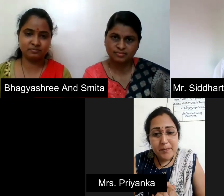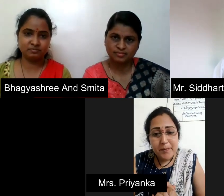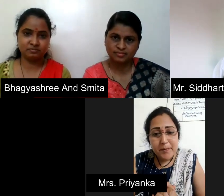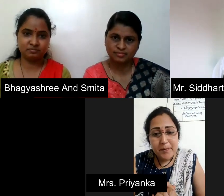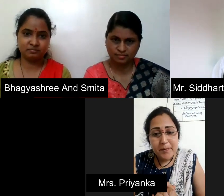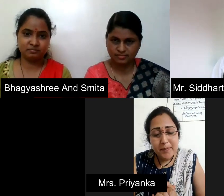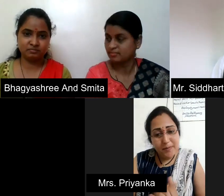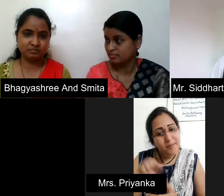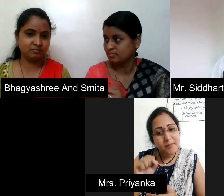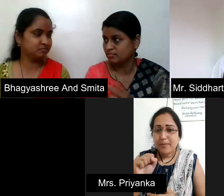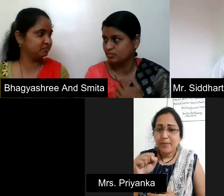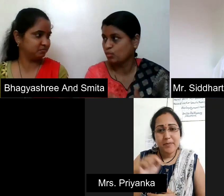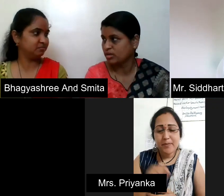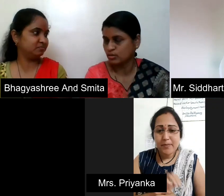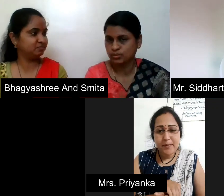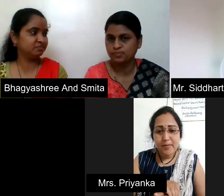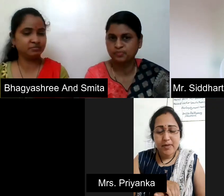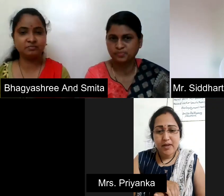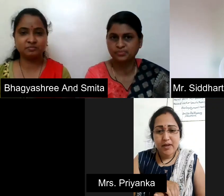ट्रांसलेट कीजिए, कुछ मैसेज